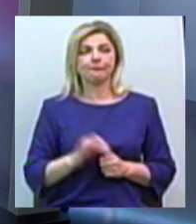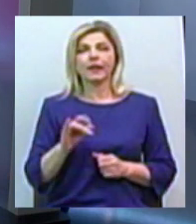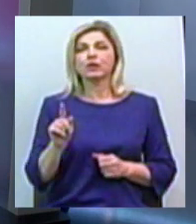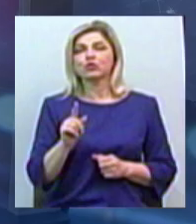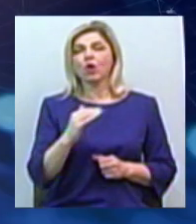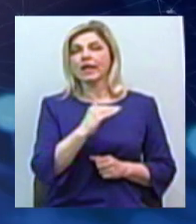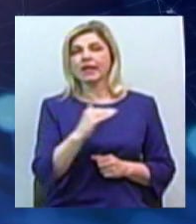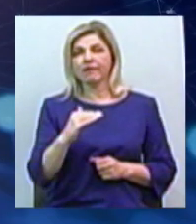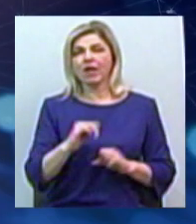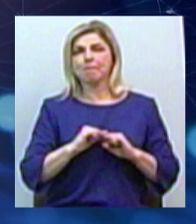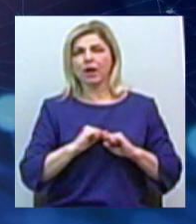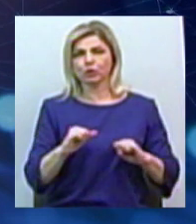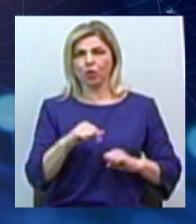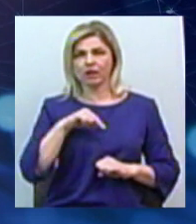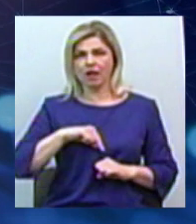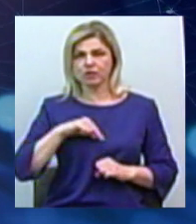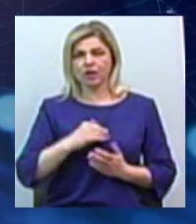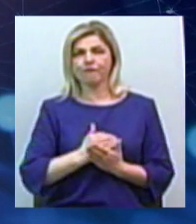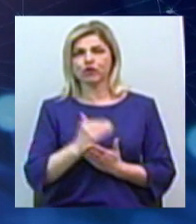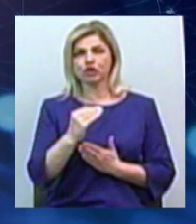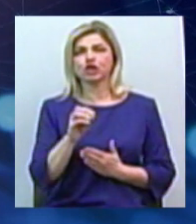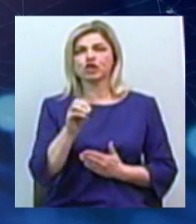патріотичних настроїв, він значно вищий, ніж був